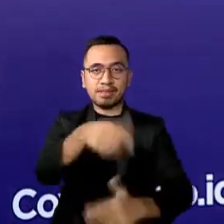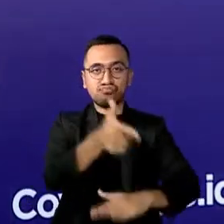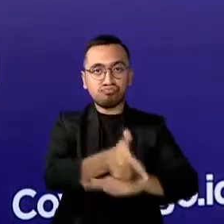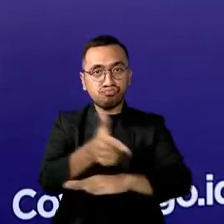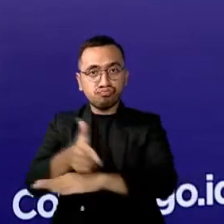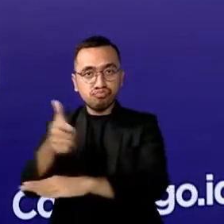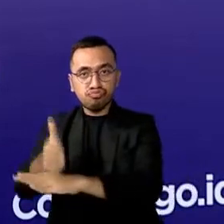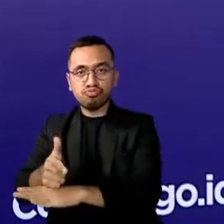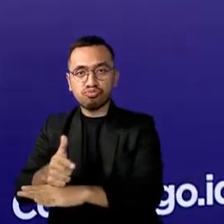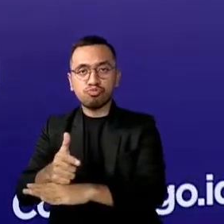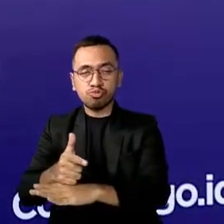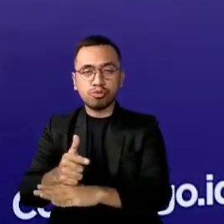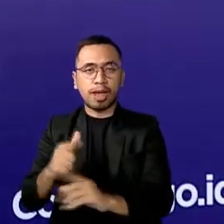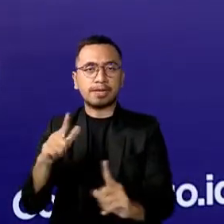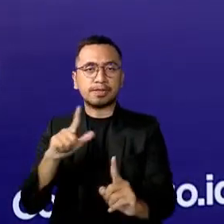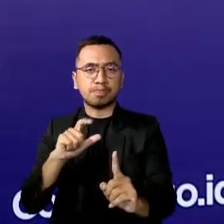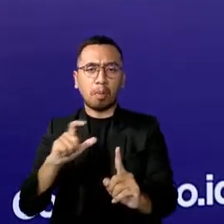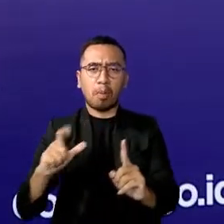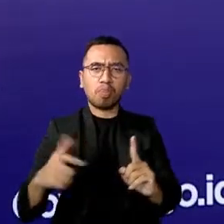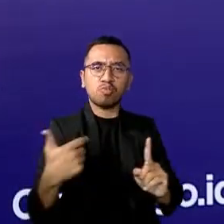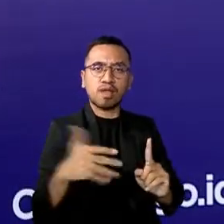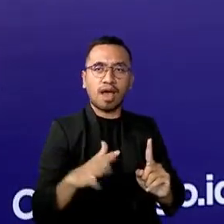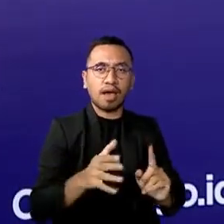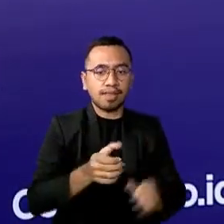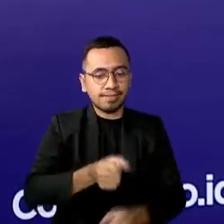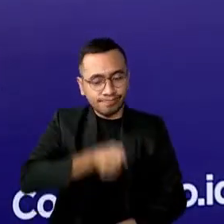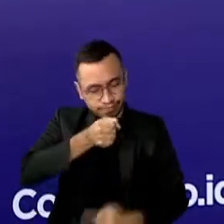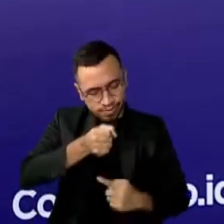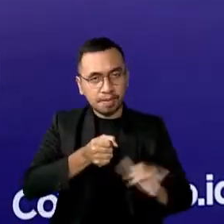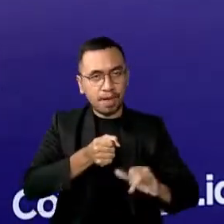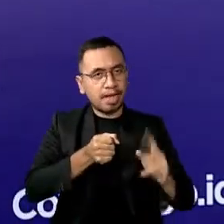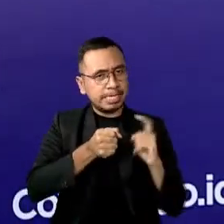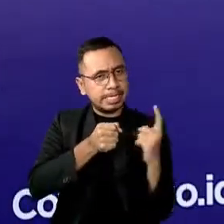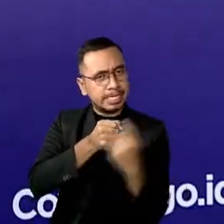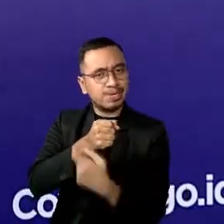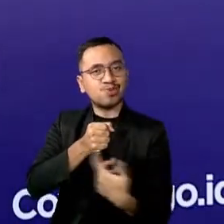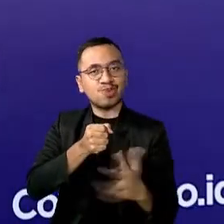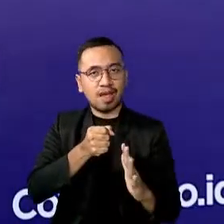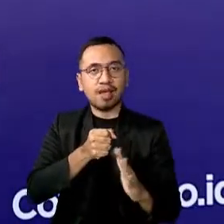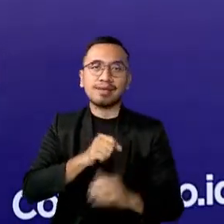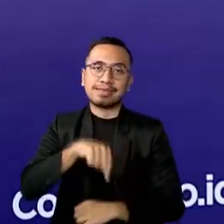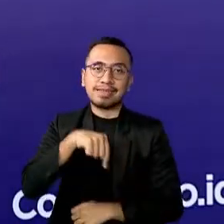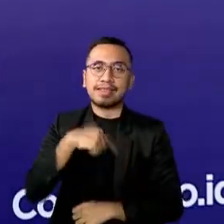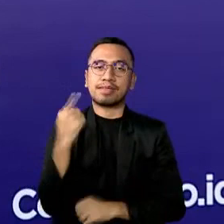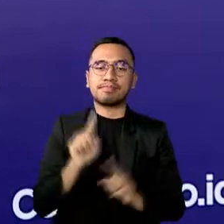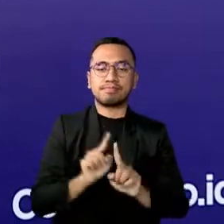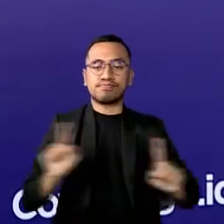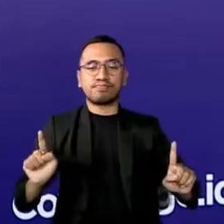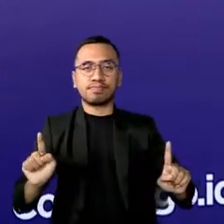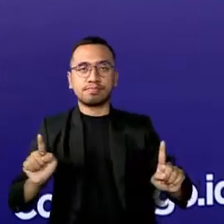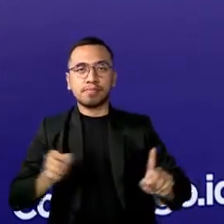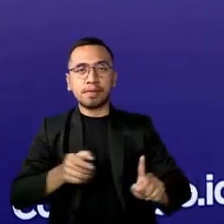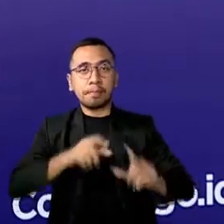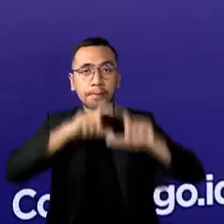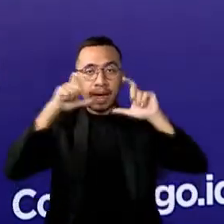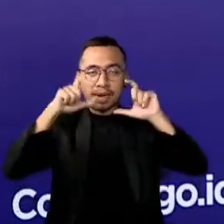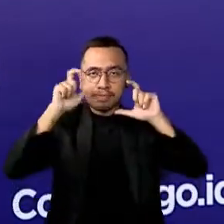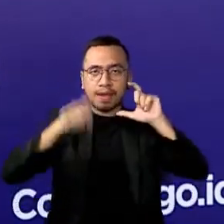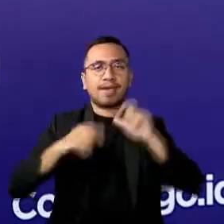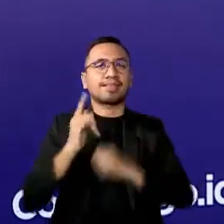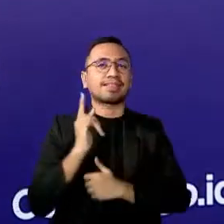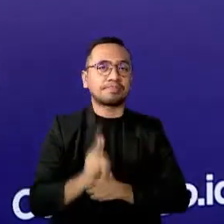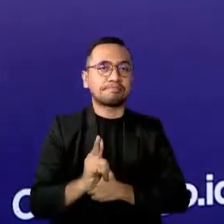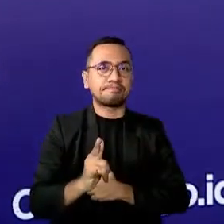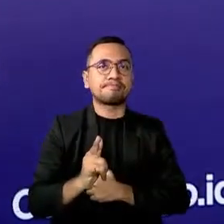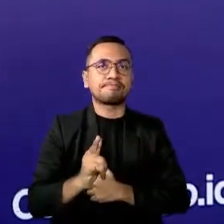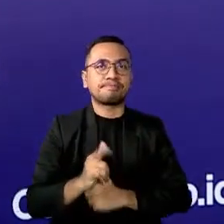juga sudah di disinfeksi dan kami juga senantiasa menjaga jarak dan tetap mengenakan masker toko ini juga memperhatikan